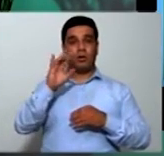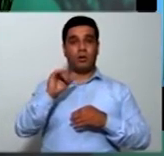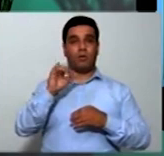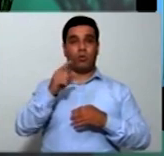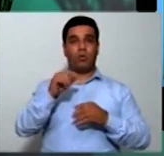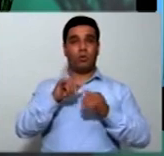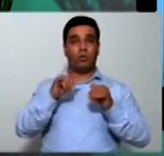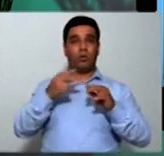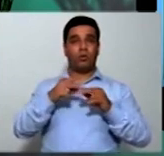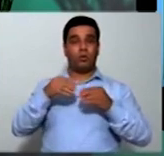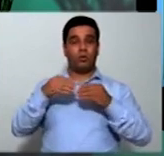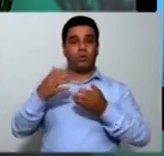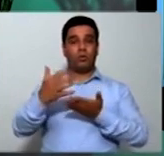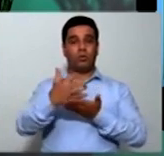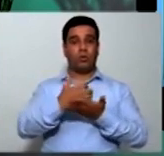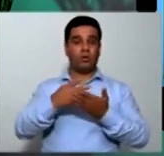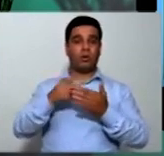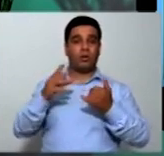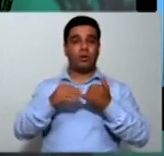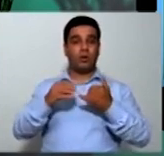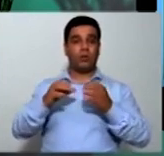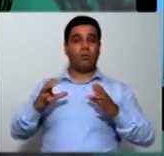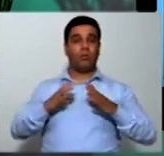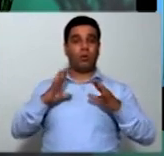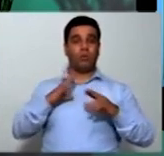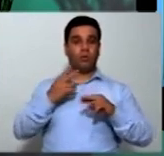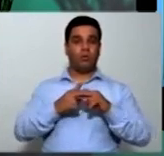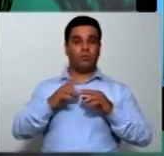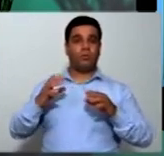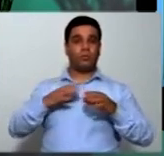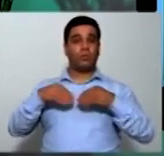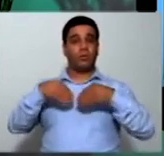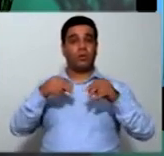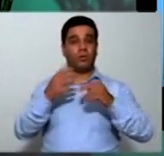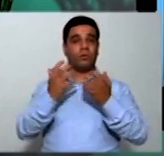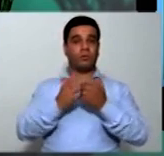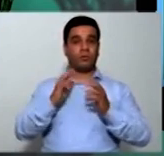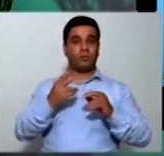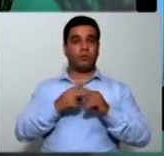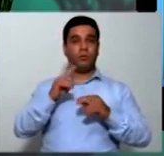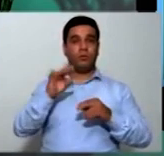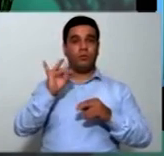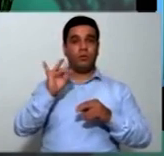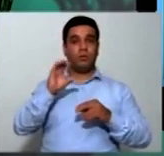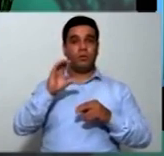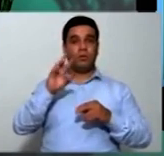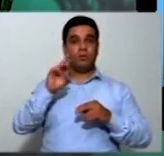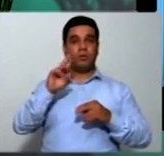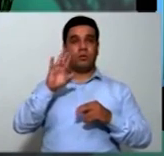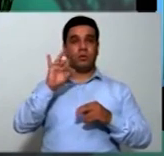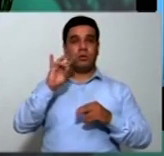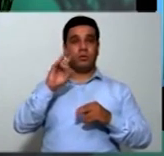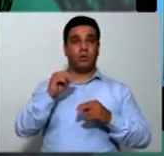undan ortiq sug'oriladigan yeri bor bo'lgan boy xo'jaliklar hisoblanardi. Desyatina so'zini siz